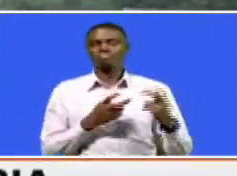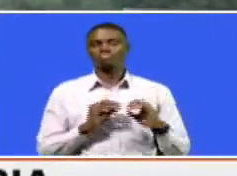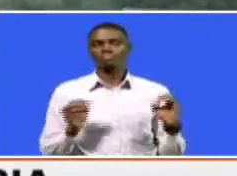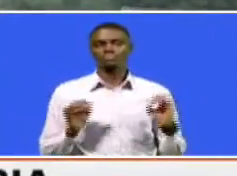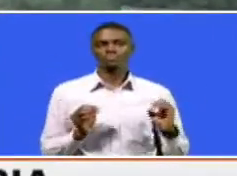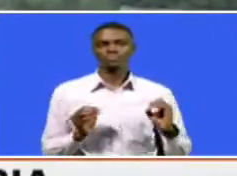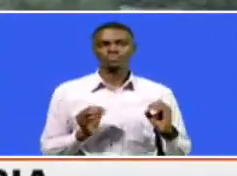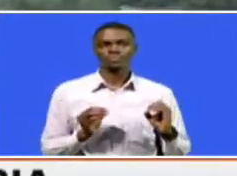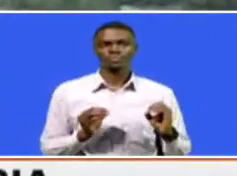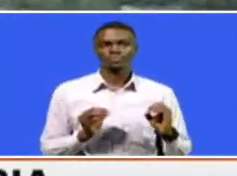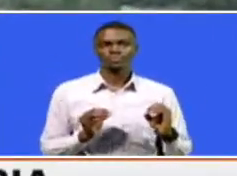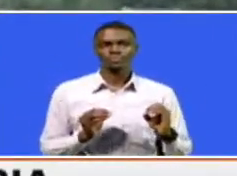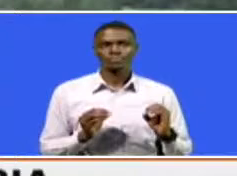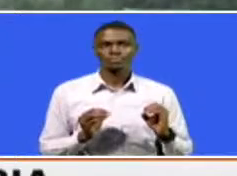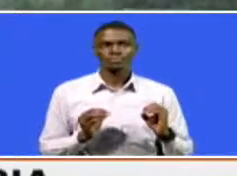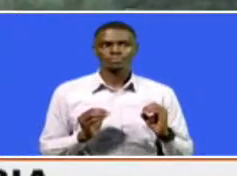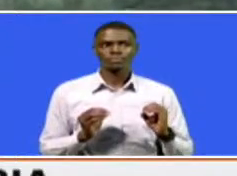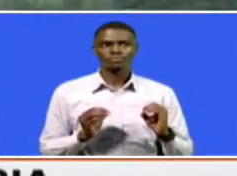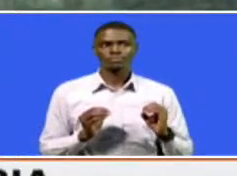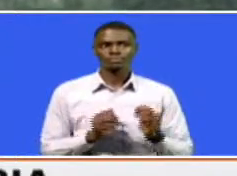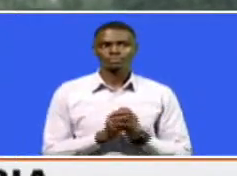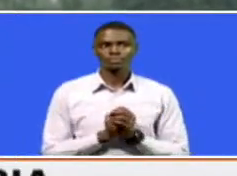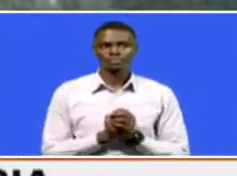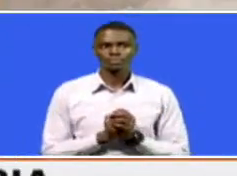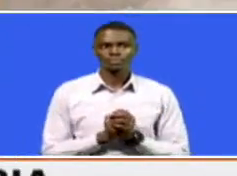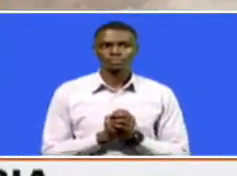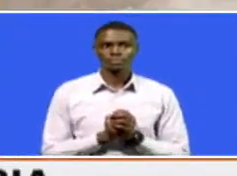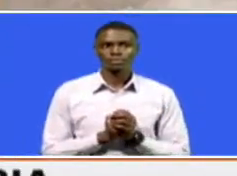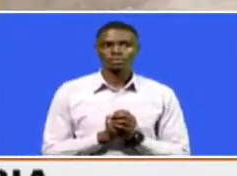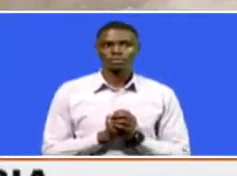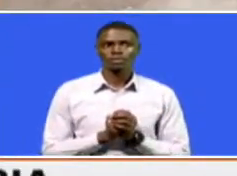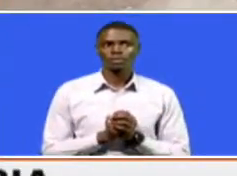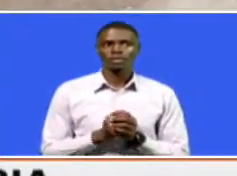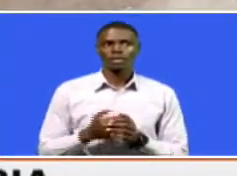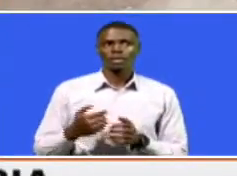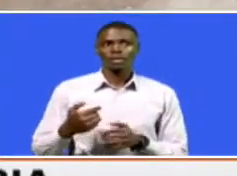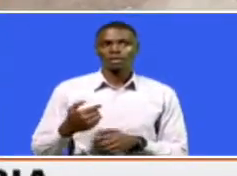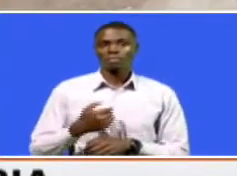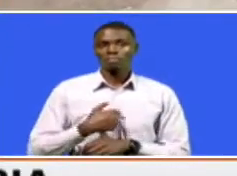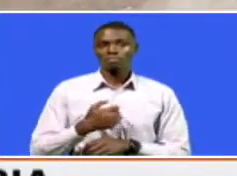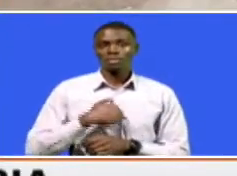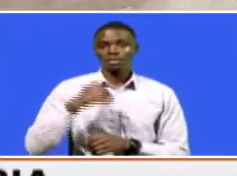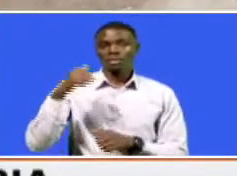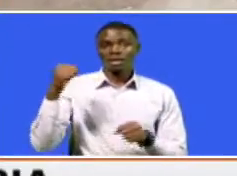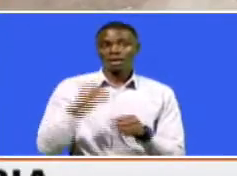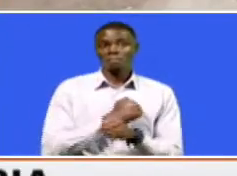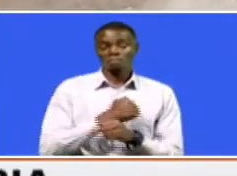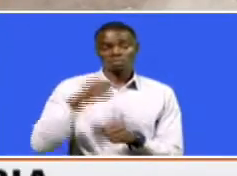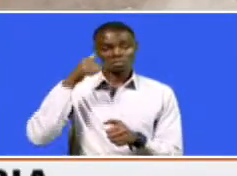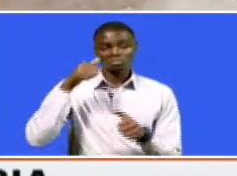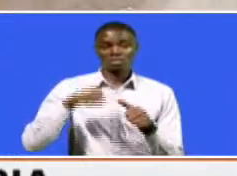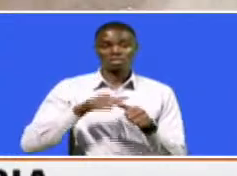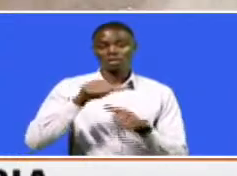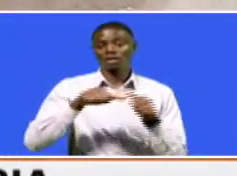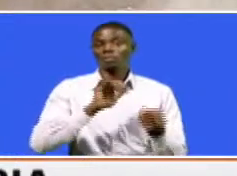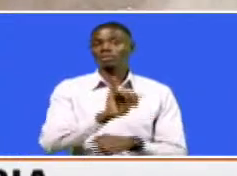akiwa una wote wanyama wasio na utu. Mimi hata sikumpigia hata simu nimuulize kwa nini